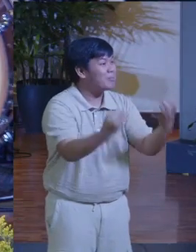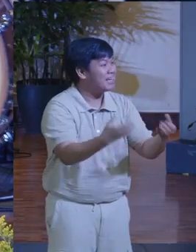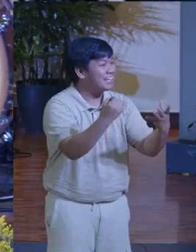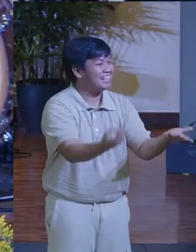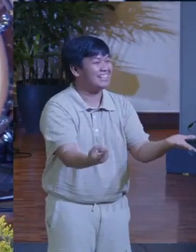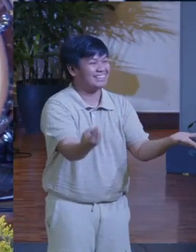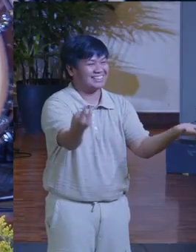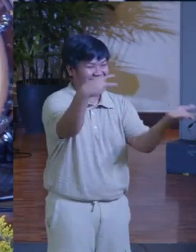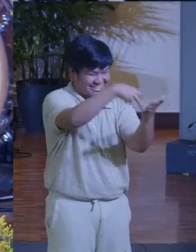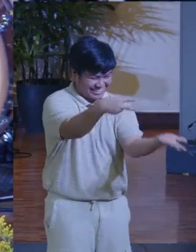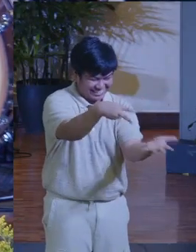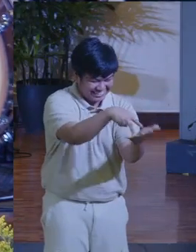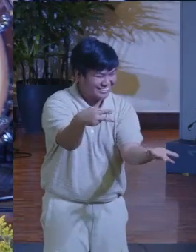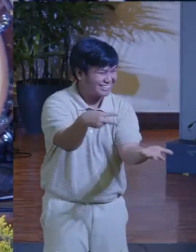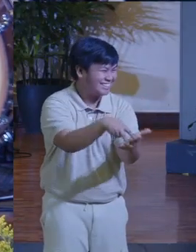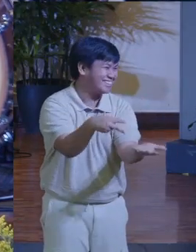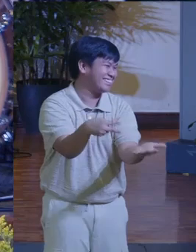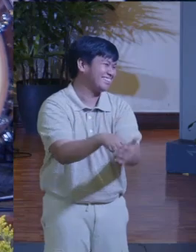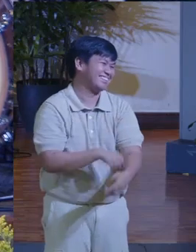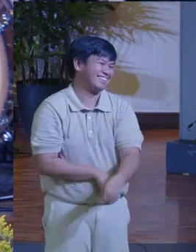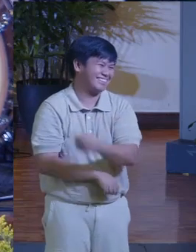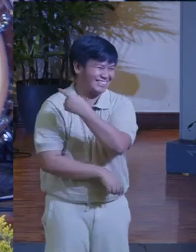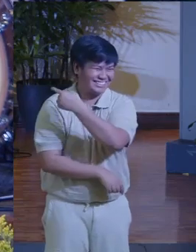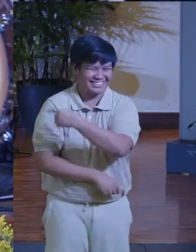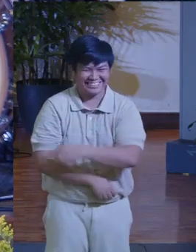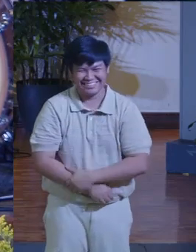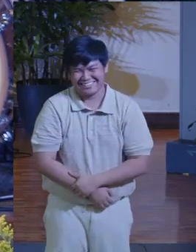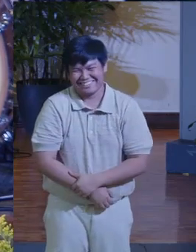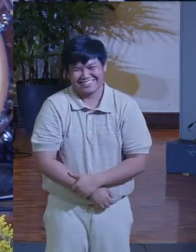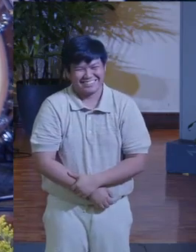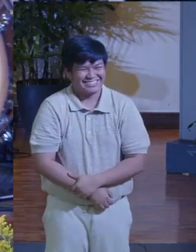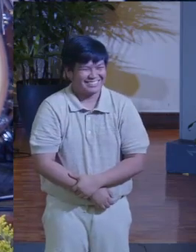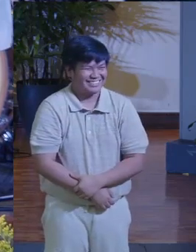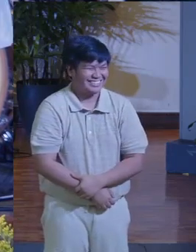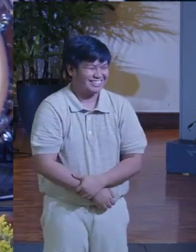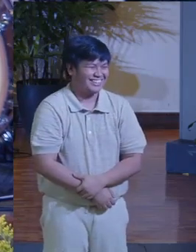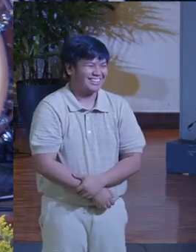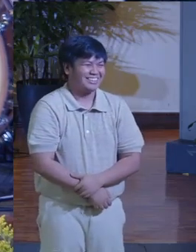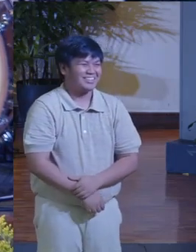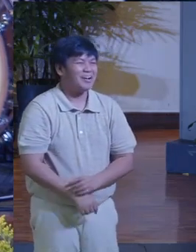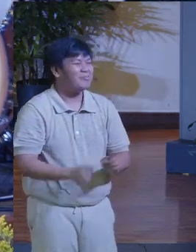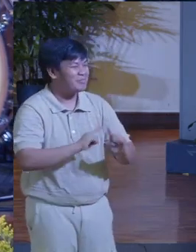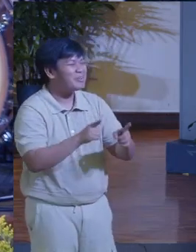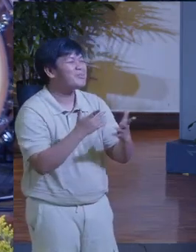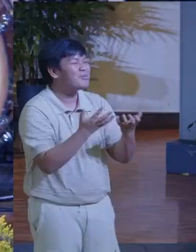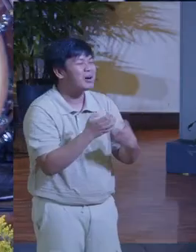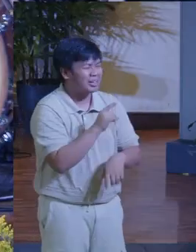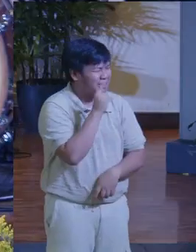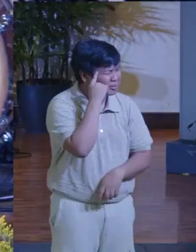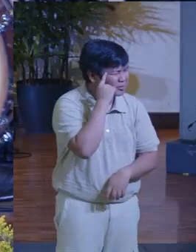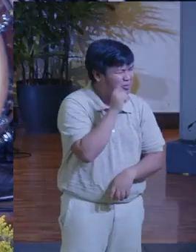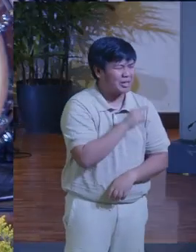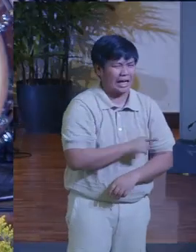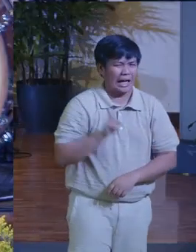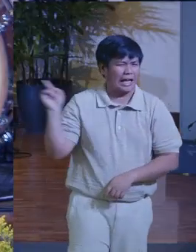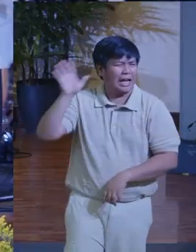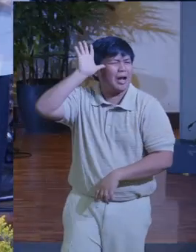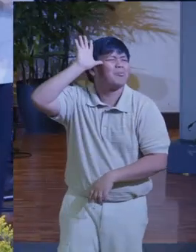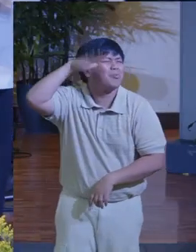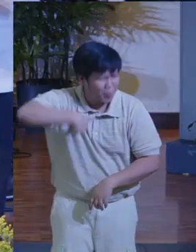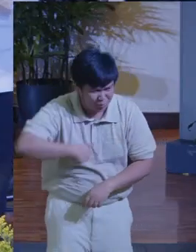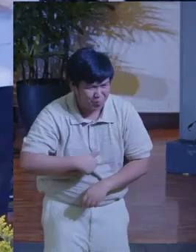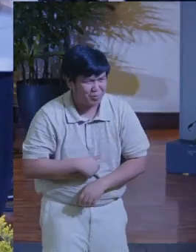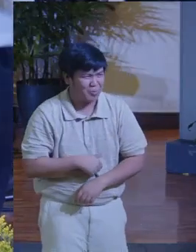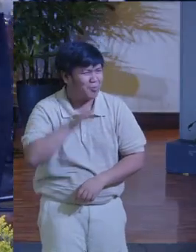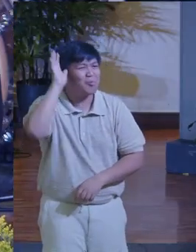born again. Napakakulit ko kasi. No? Ganyan na nangyayari sa mga matitigas ang ulo.